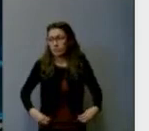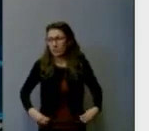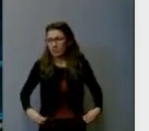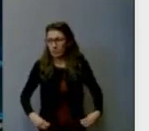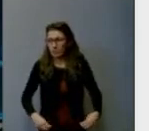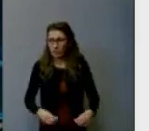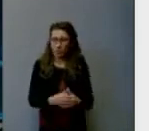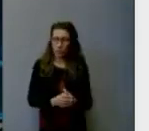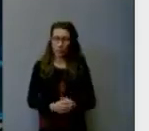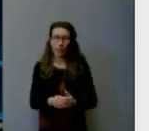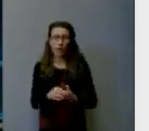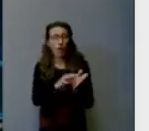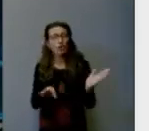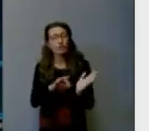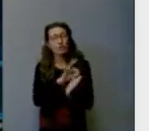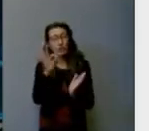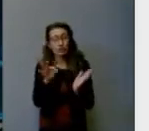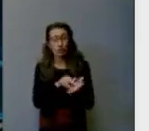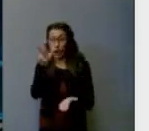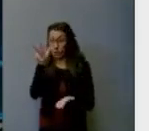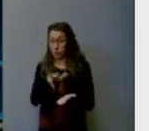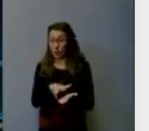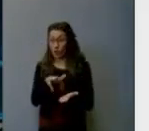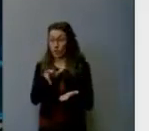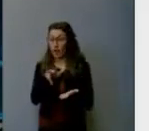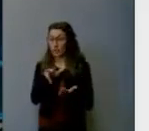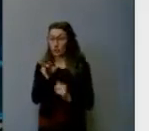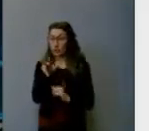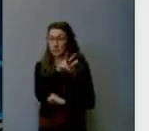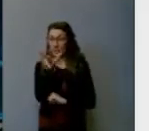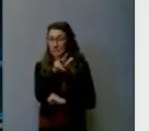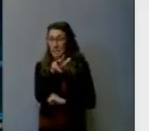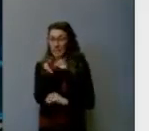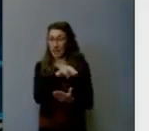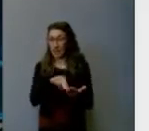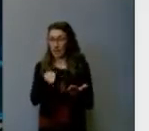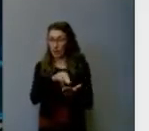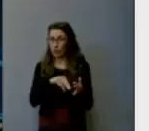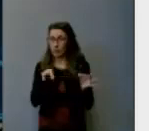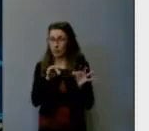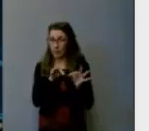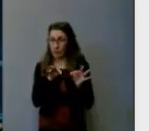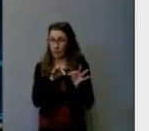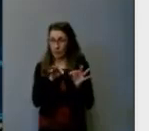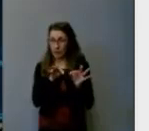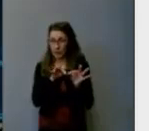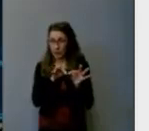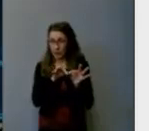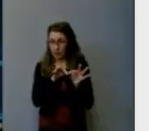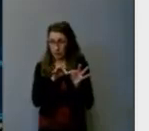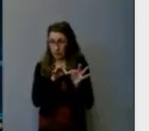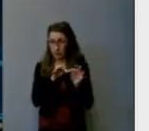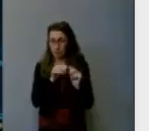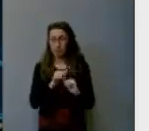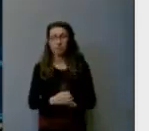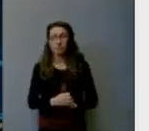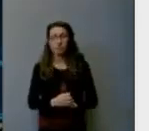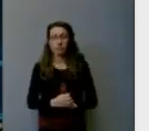L'ordine del giorno è approvato con 33 voti favorevoli, nessuno contrario, nessuno astenuto.